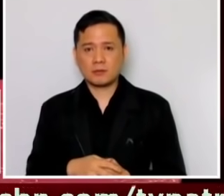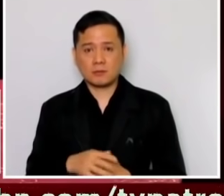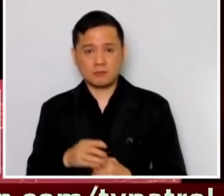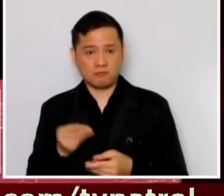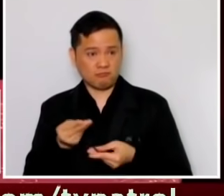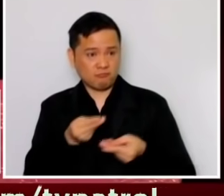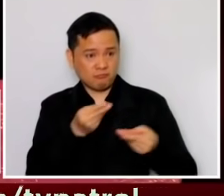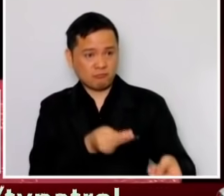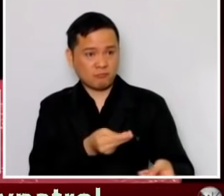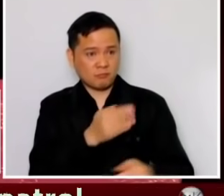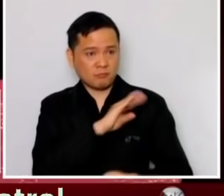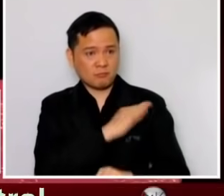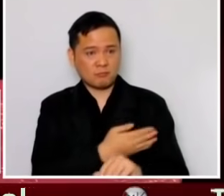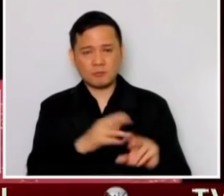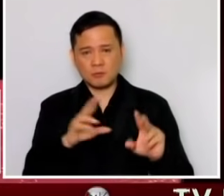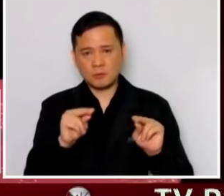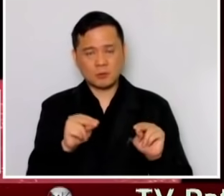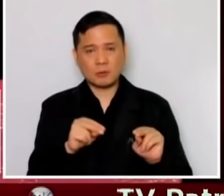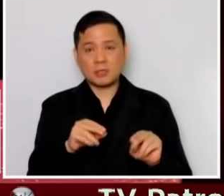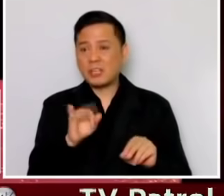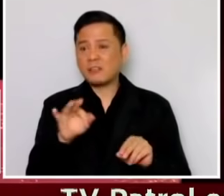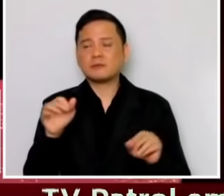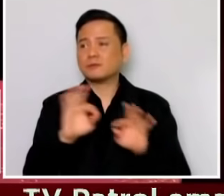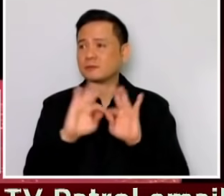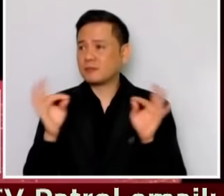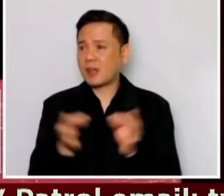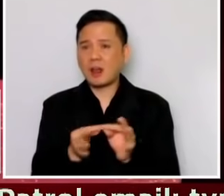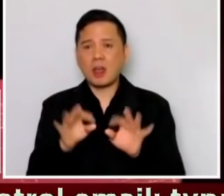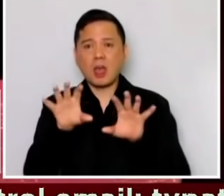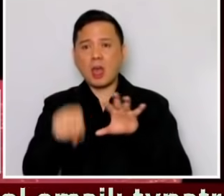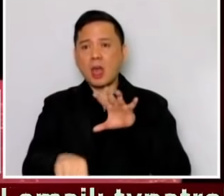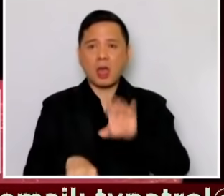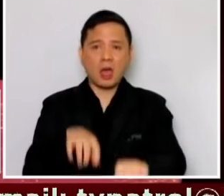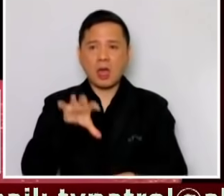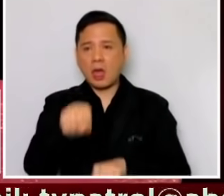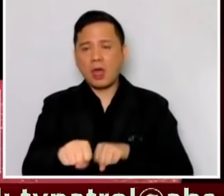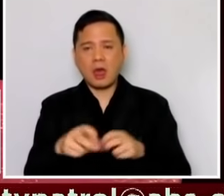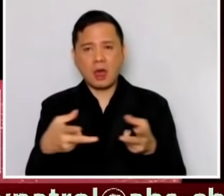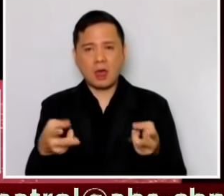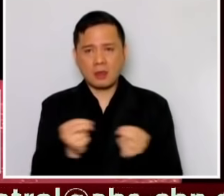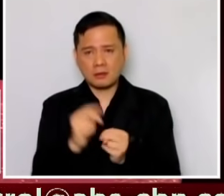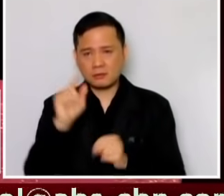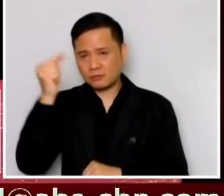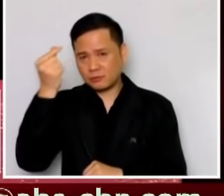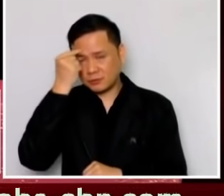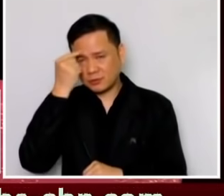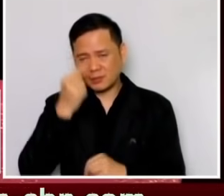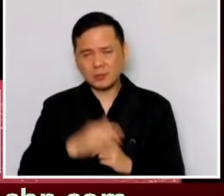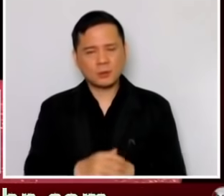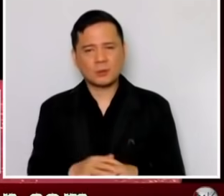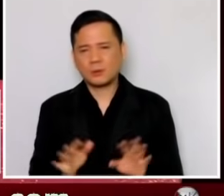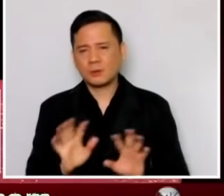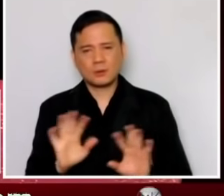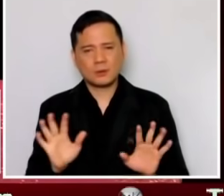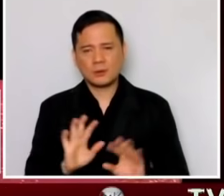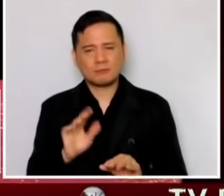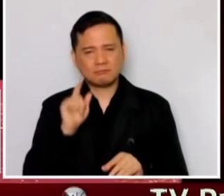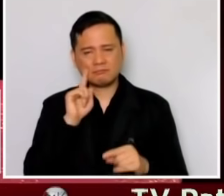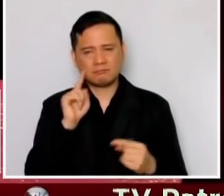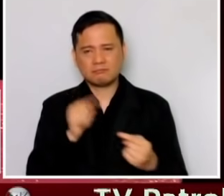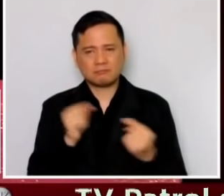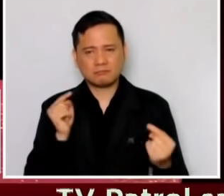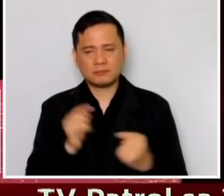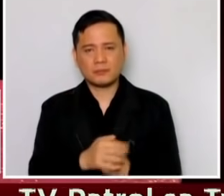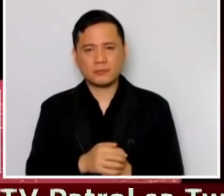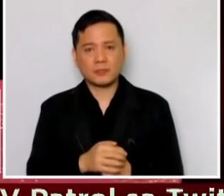mayor or to run for another position. Ang policy namin, hanggang nakaupo pa ako sa gobyerno, walang ibang pwedeng kumandidato